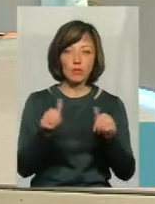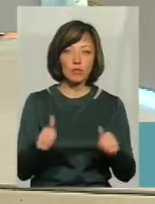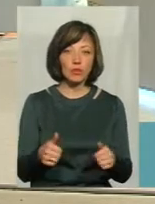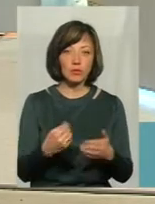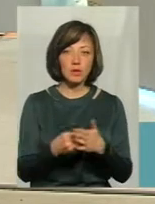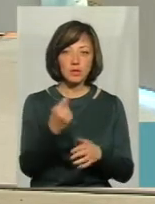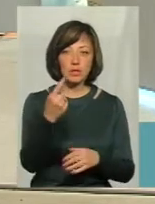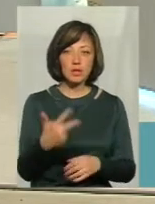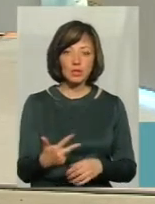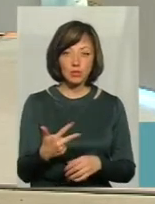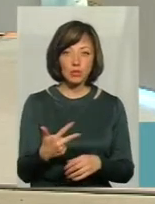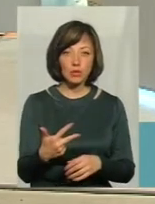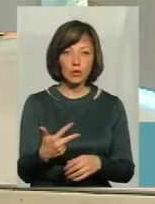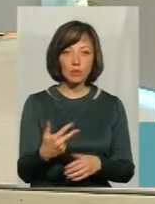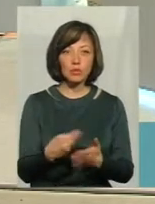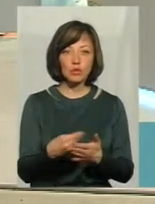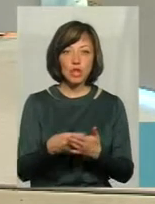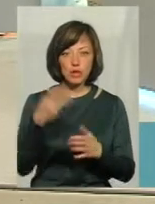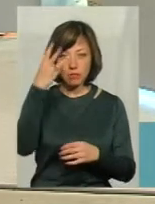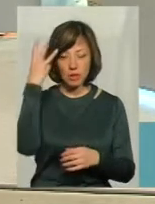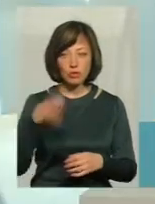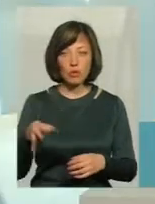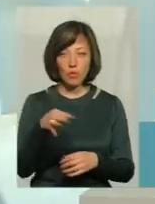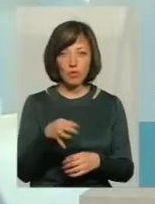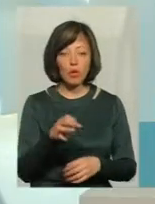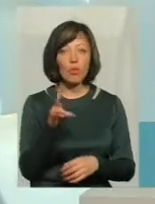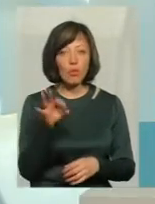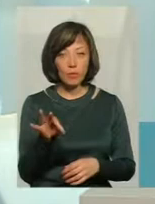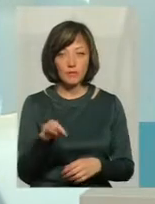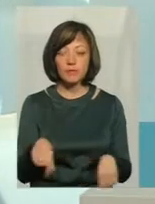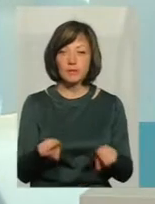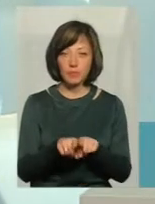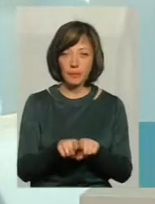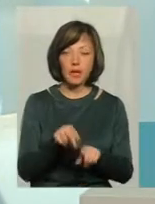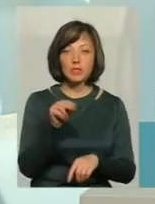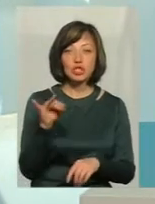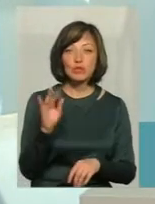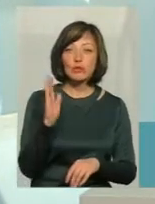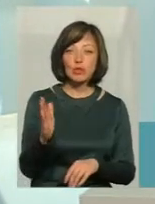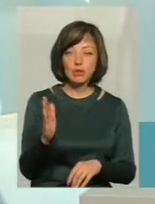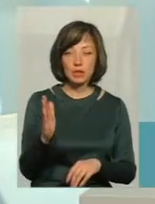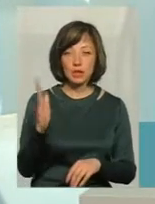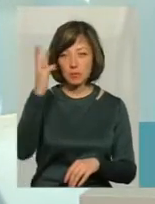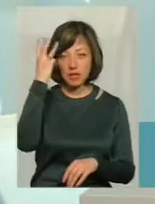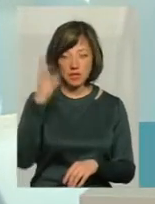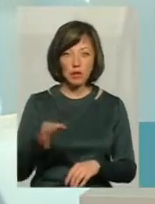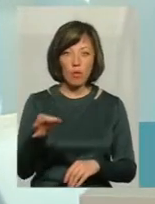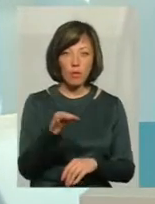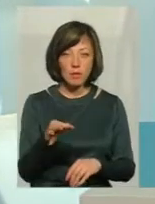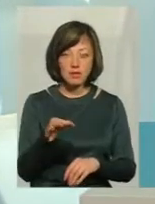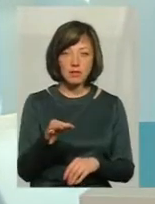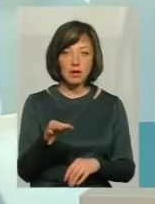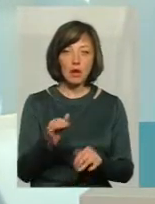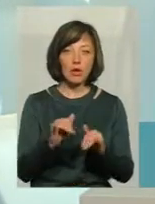на третину, можливо, більше бюджет Хмельницької області, але так чи інакше. Чи буде Хмельницька область в